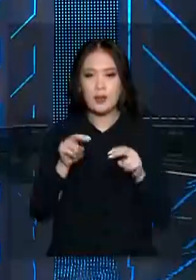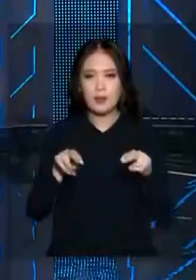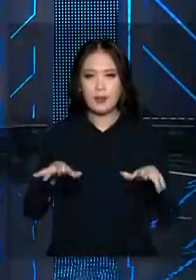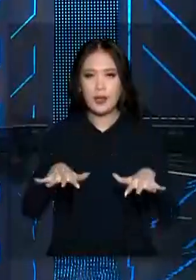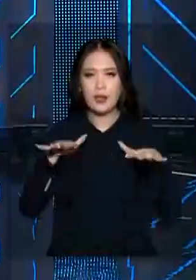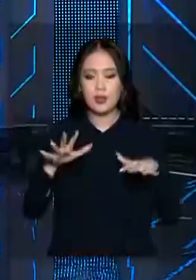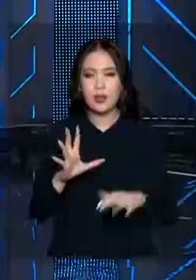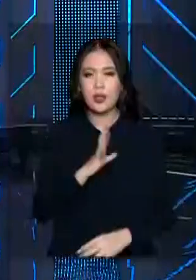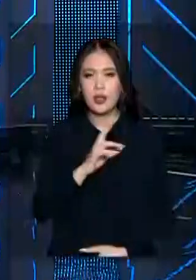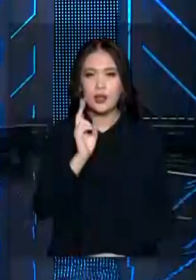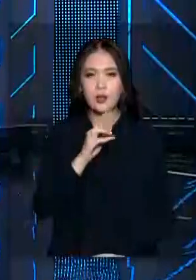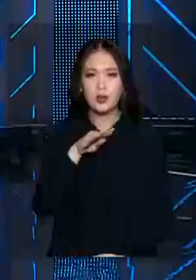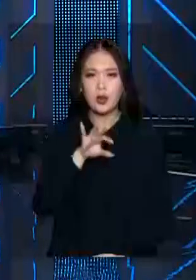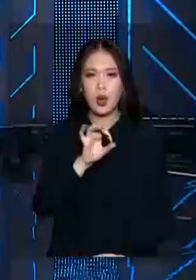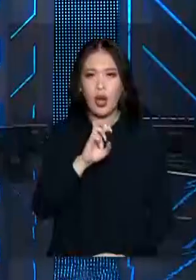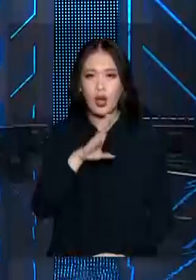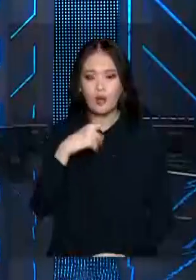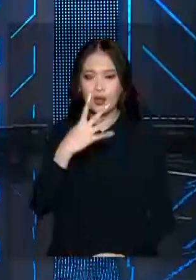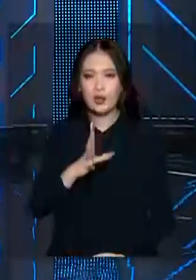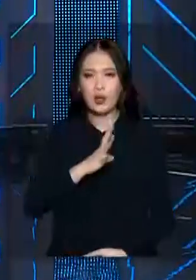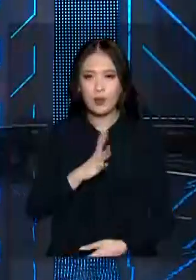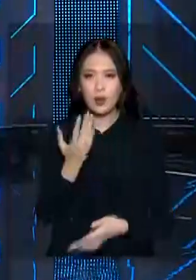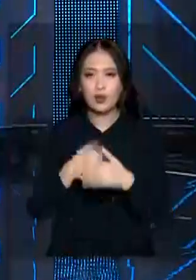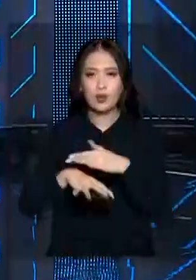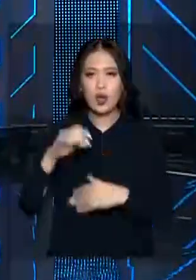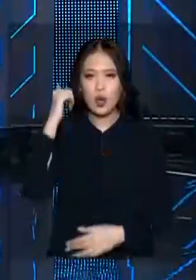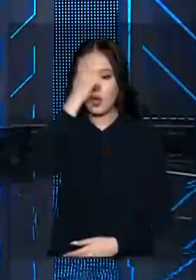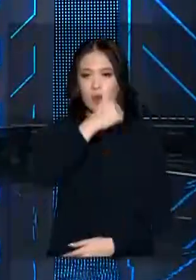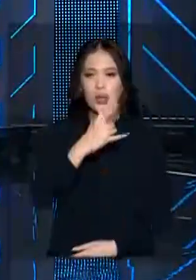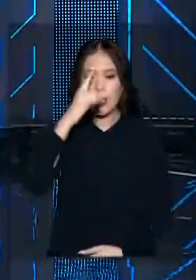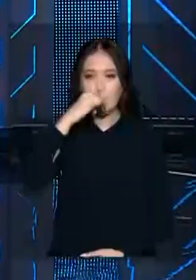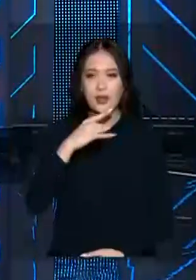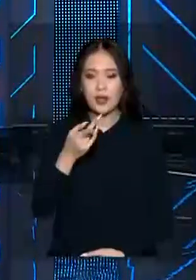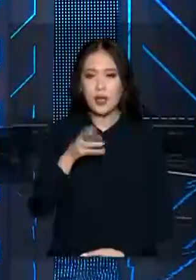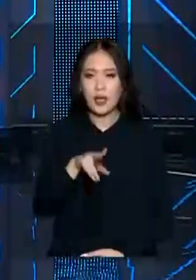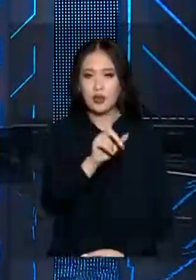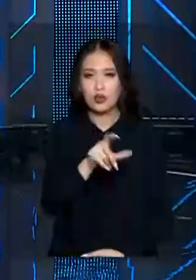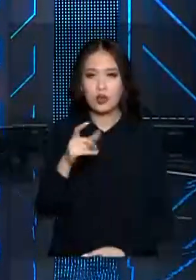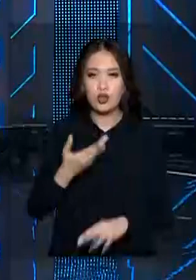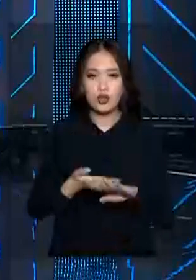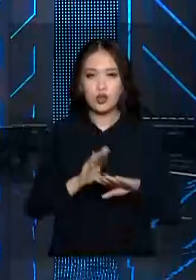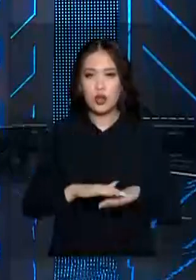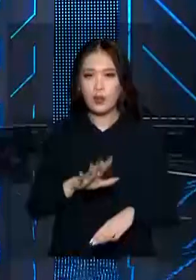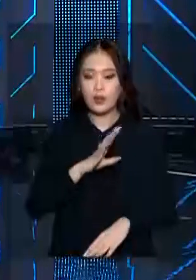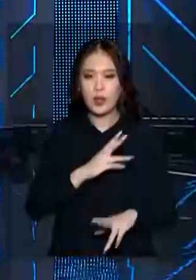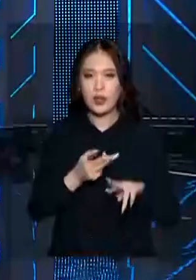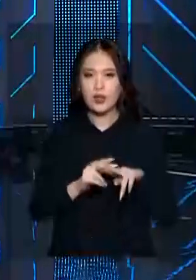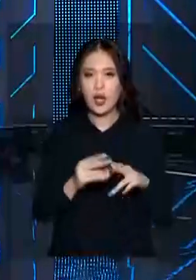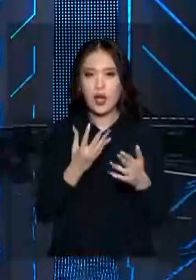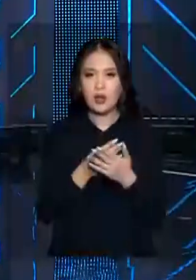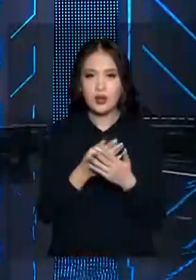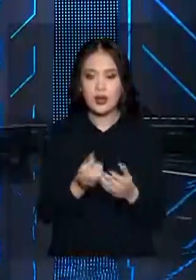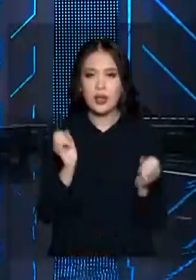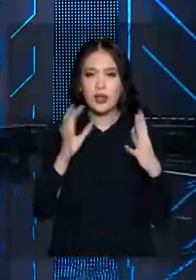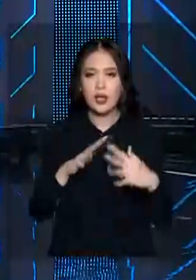парламента. Касым-Жомарт Токаев подчеркнул, что уходящий год для казахстанцев выдался сложным. Однако сплоченность и